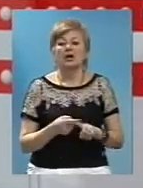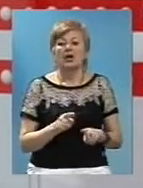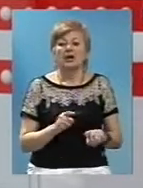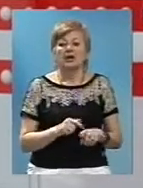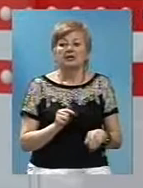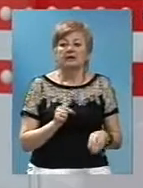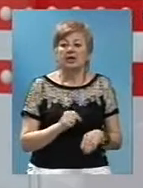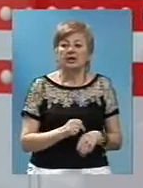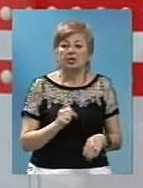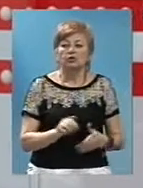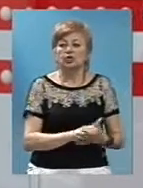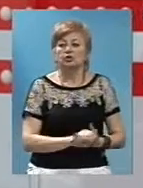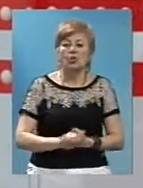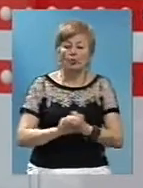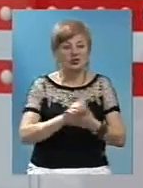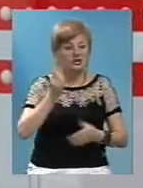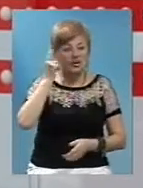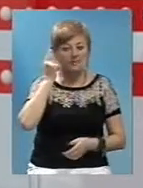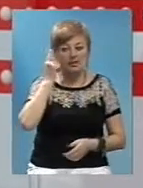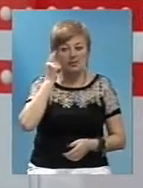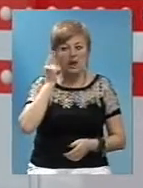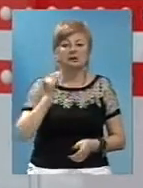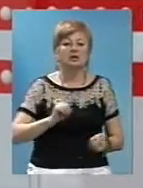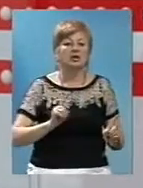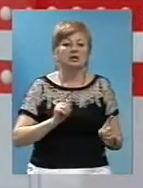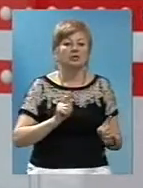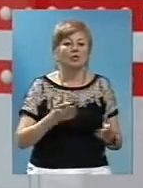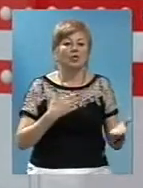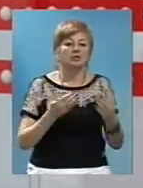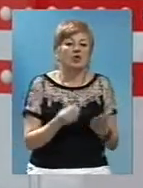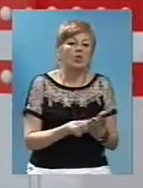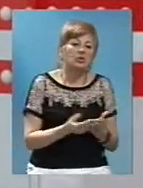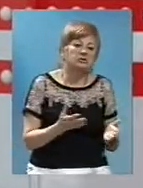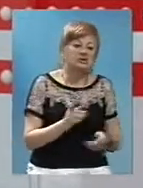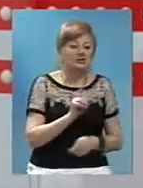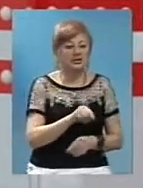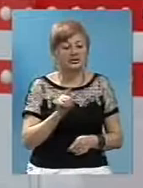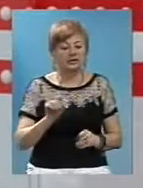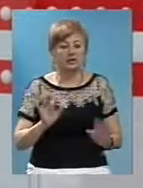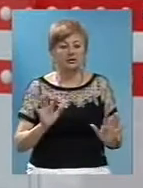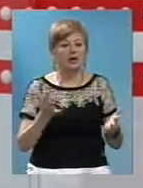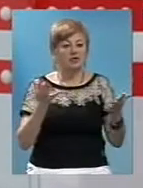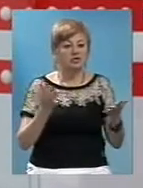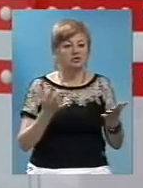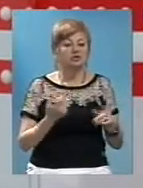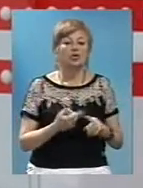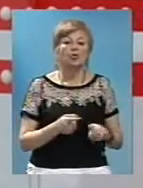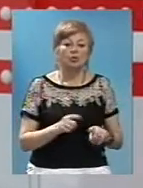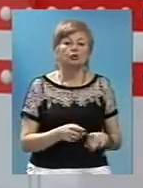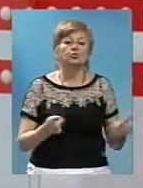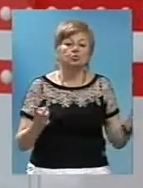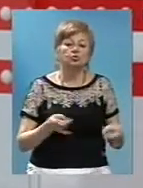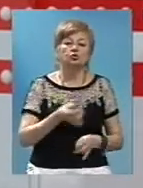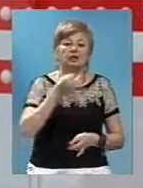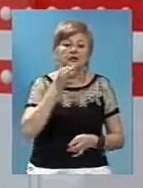стосується суспільної свідомості, це стосується оцінок тих чи тих явищ. І саме тут слід шукати